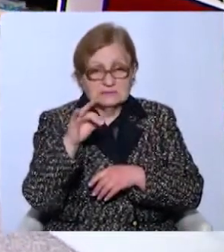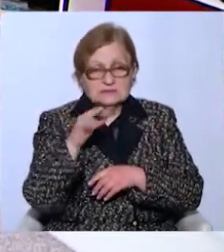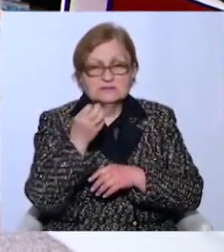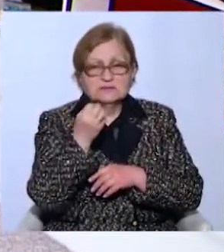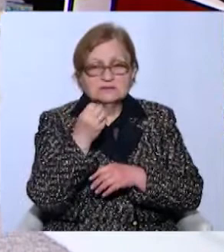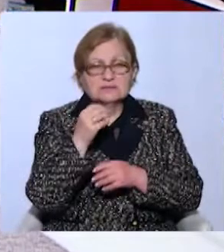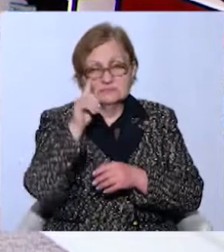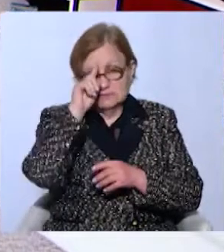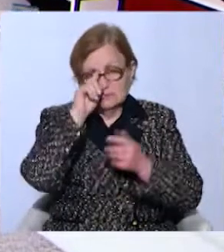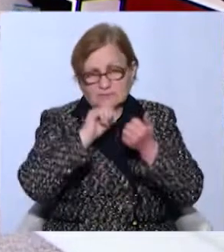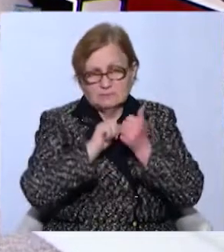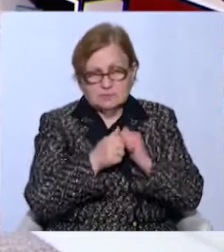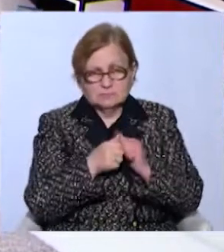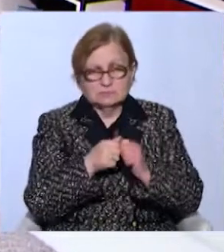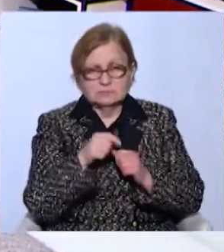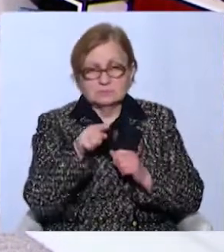havi maksurot romesaris,